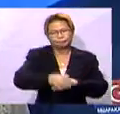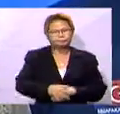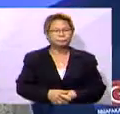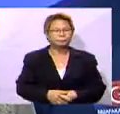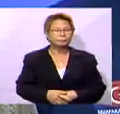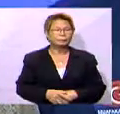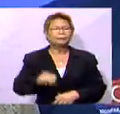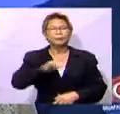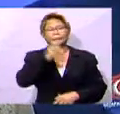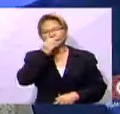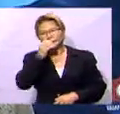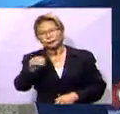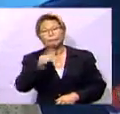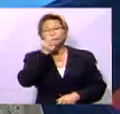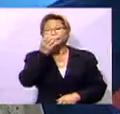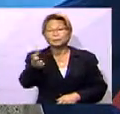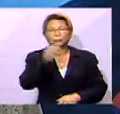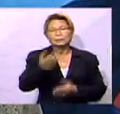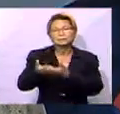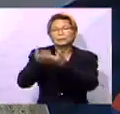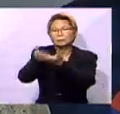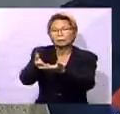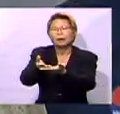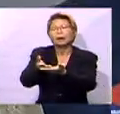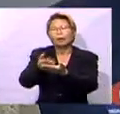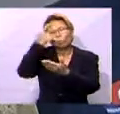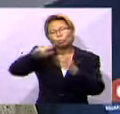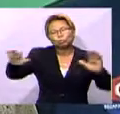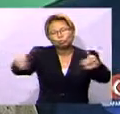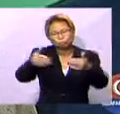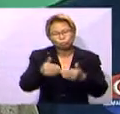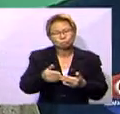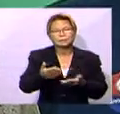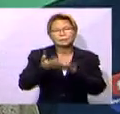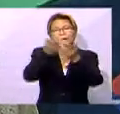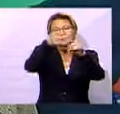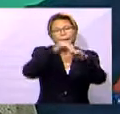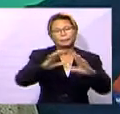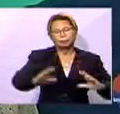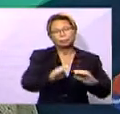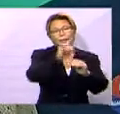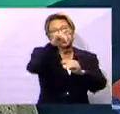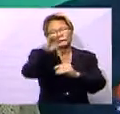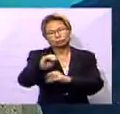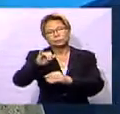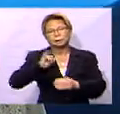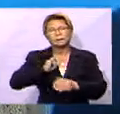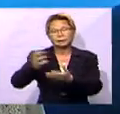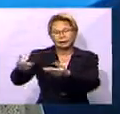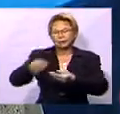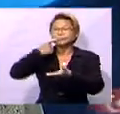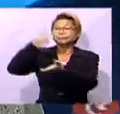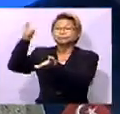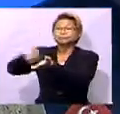Beritahu dengan JS, cadangkan untuk ditutup. Saya pun akan bawa dalam mesyuarat esku minggu depan. Setelah saya dapat nota